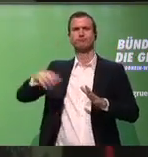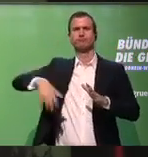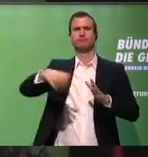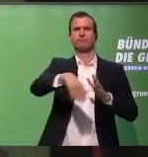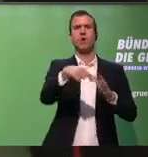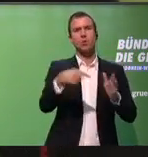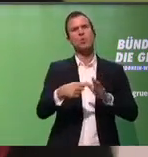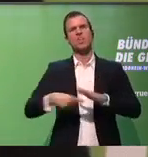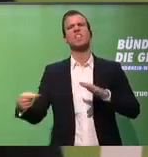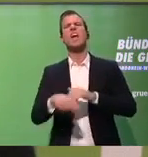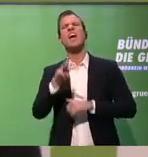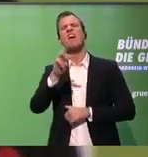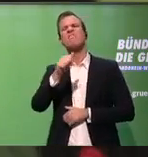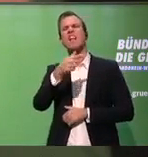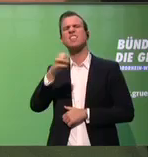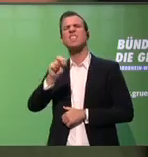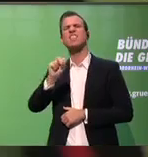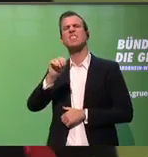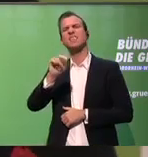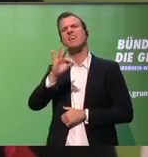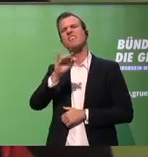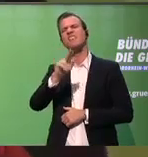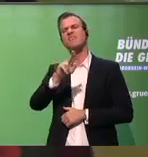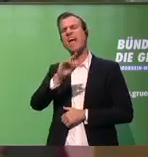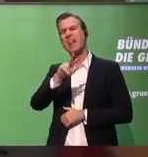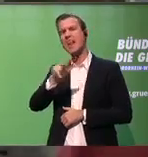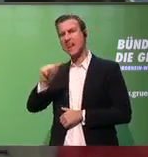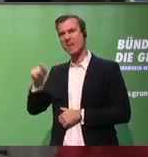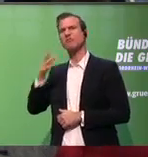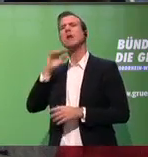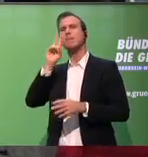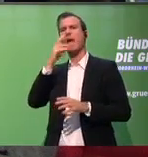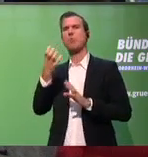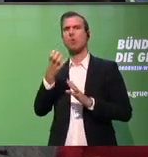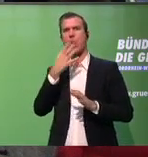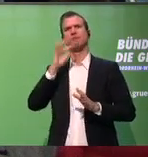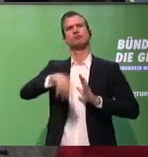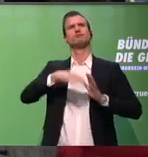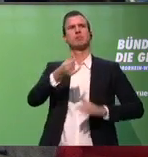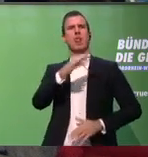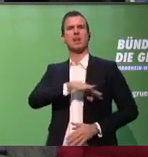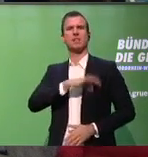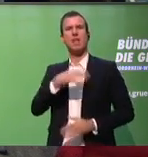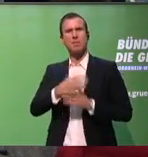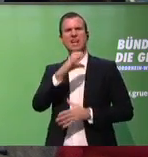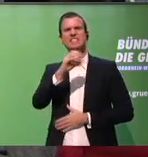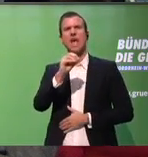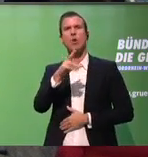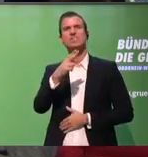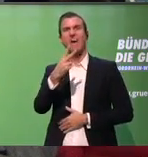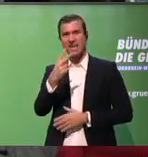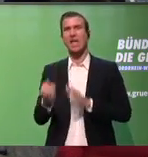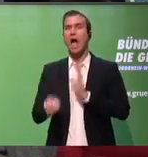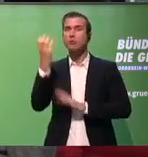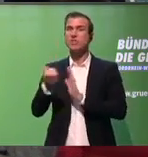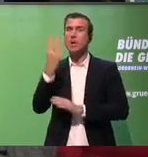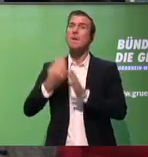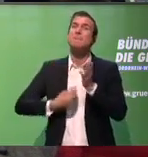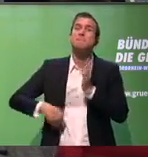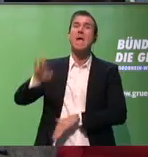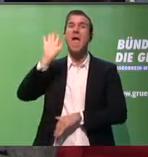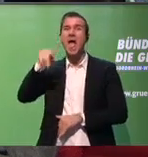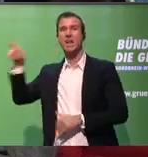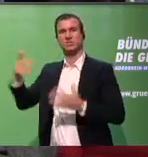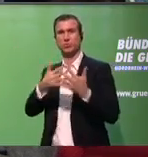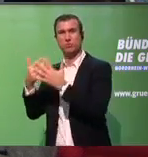weil Vattenfall Profite mit der Braunkohle machen will. Und dann wir einen größeren CO2-Ausstoß haben in Brandenburg als pro Kopf in den